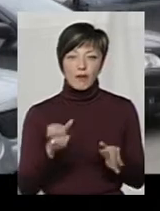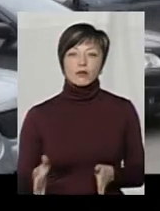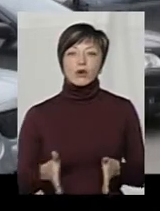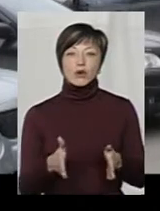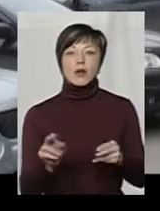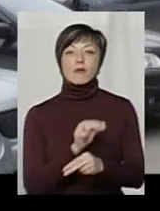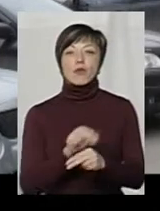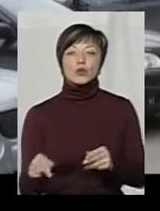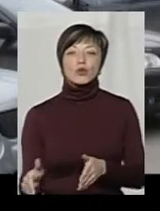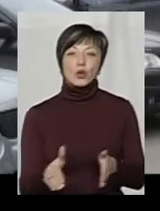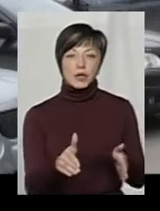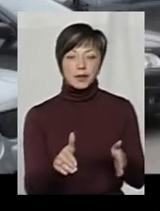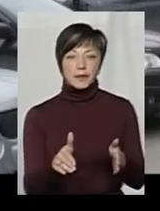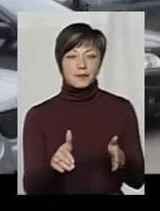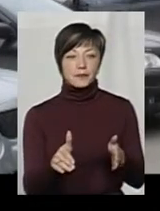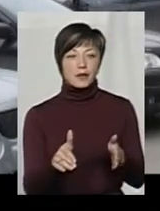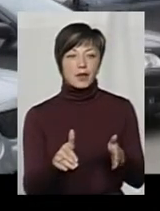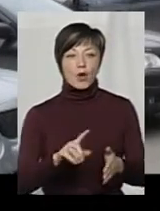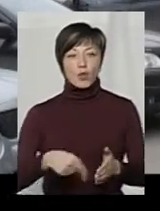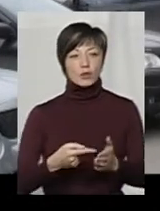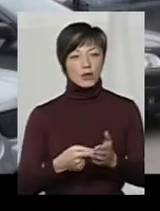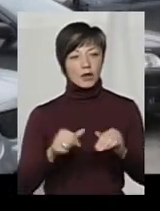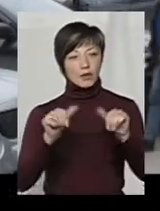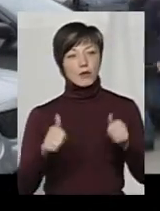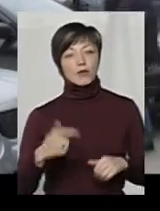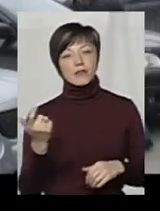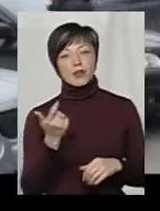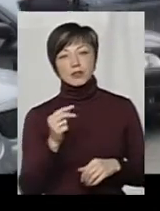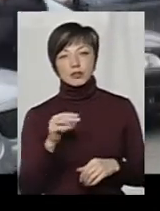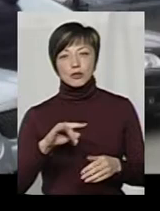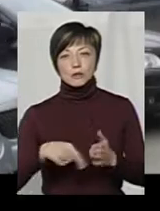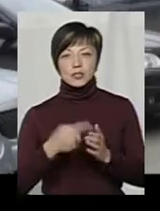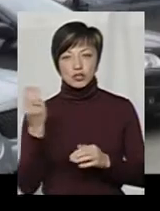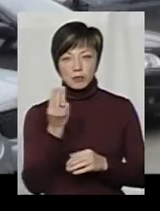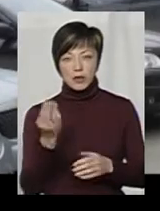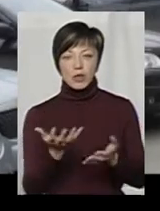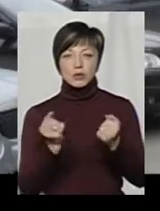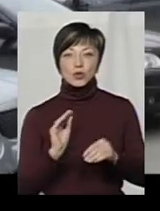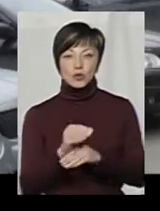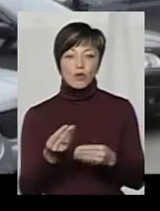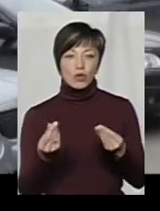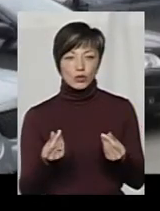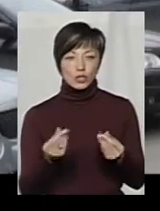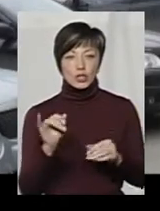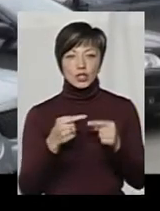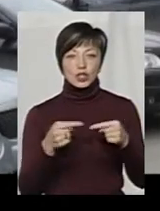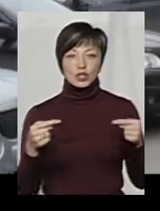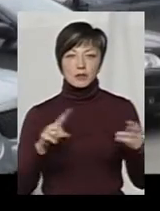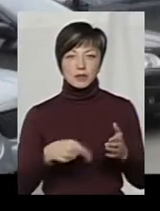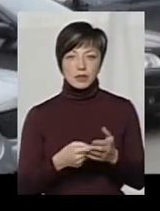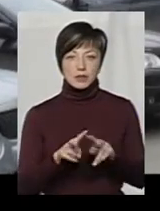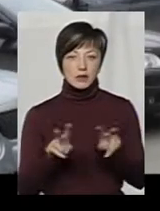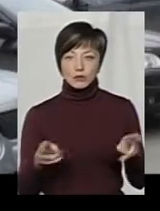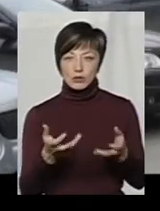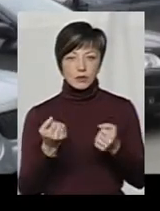дороги, на ремонт доріг комунальної форми власності, чи місто Шепетівка отримує ці додаткові кошти, ну і інші міста, які також